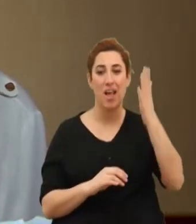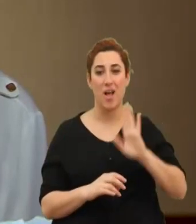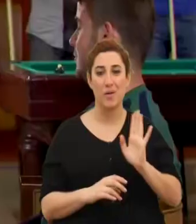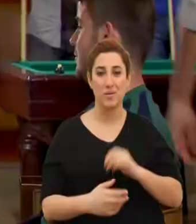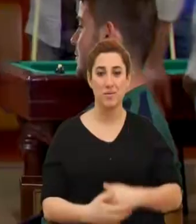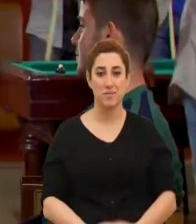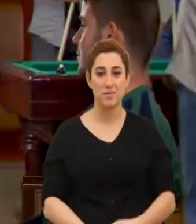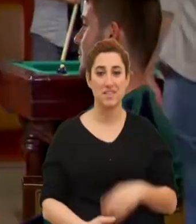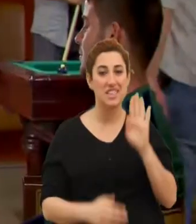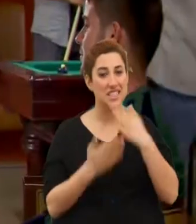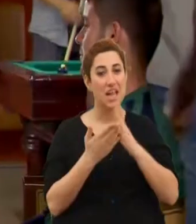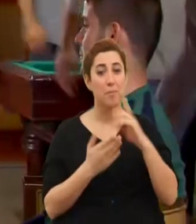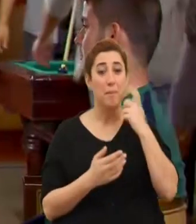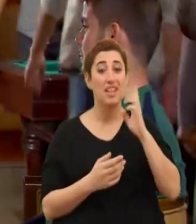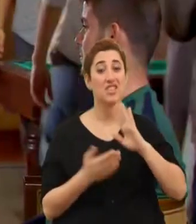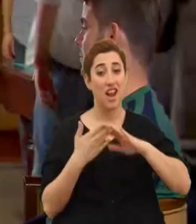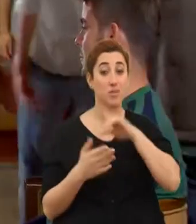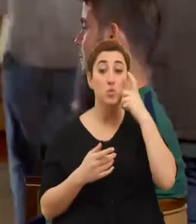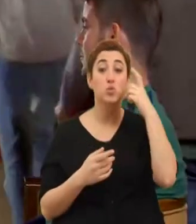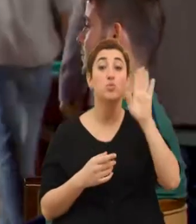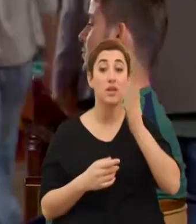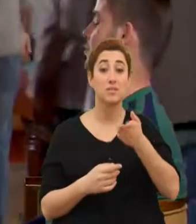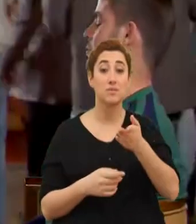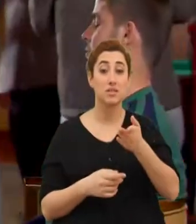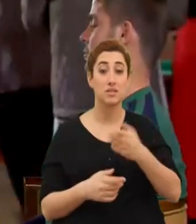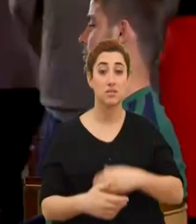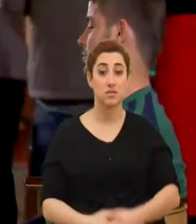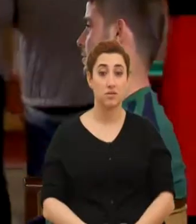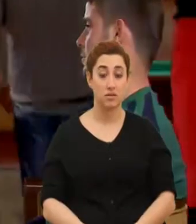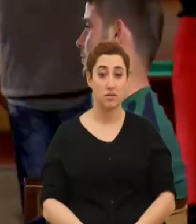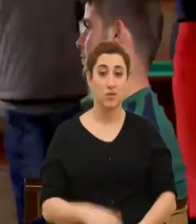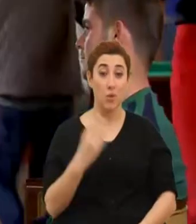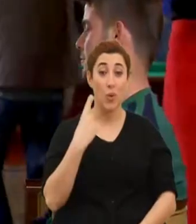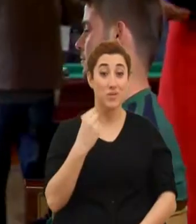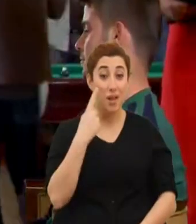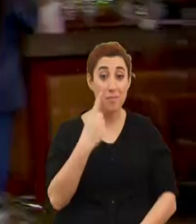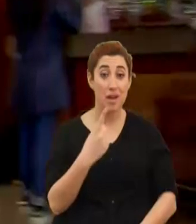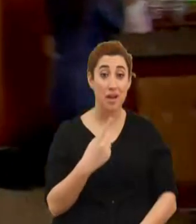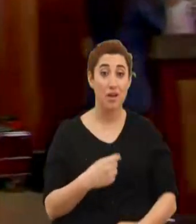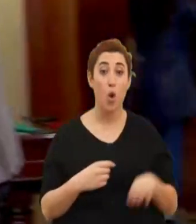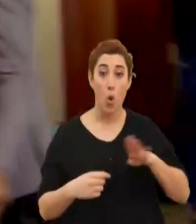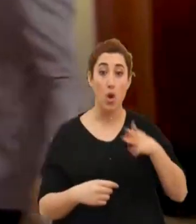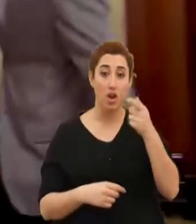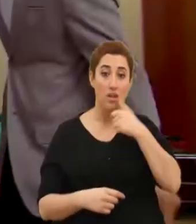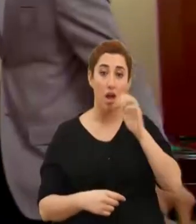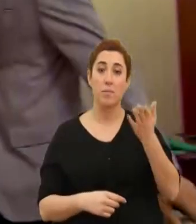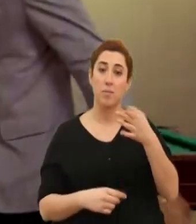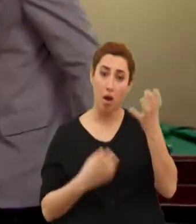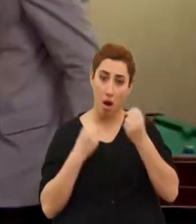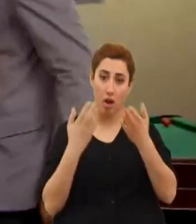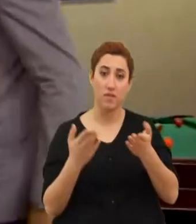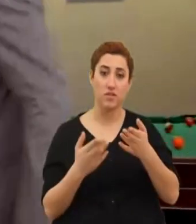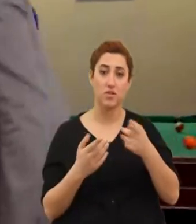teşekkür ederiz. Kızartmalık patates arkadaşlar. Düşünmez misiniz? Ay, çok güzel bir bakın. Öğrencisiniz abicim ya. Al